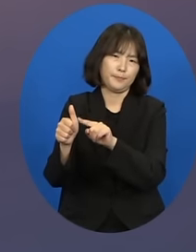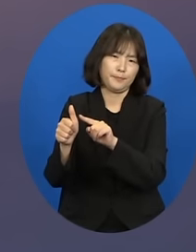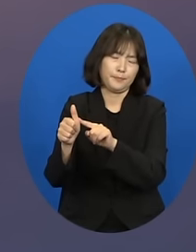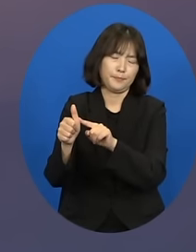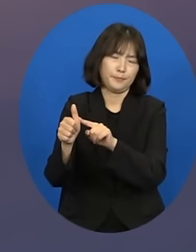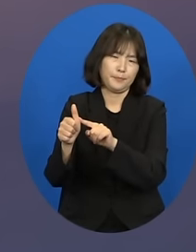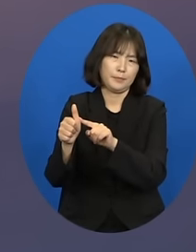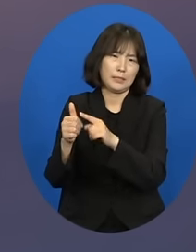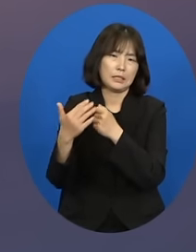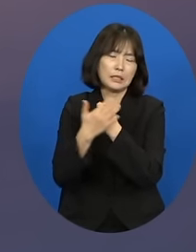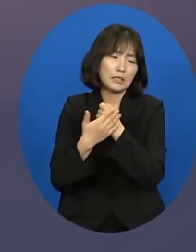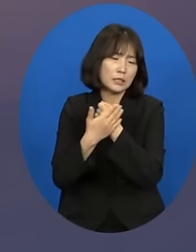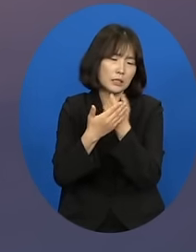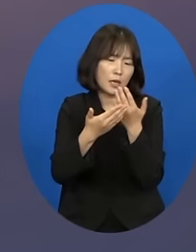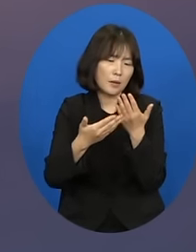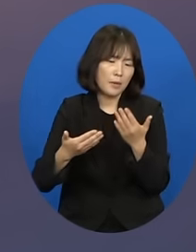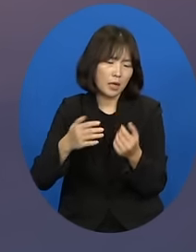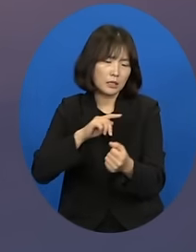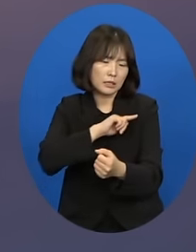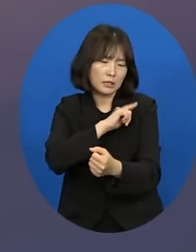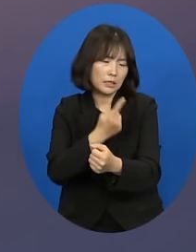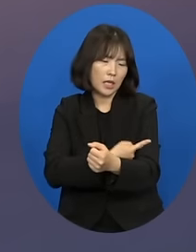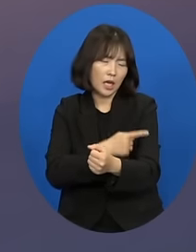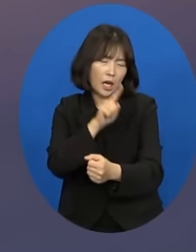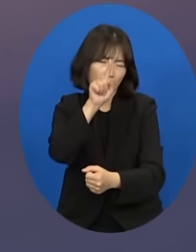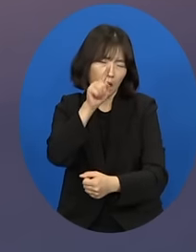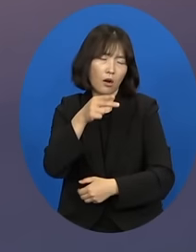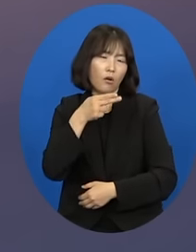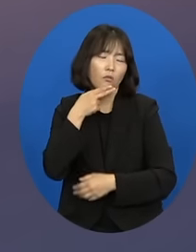은혜 받을 자격이 1도 없는 사람이에요.